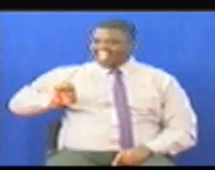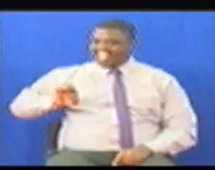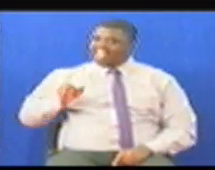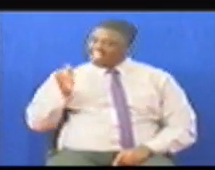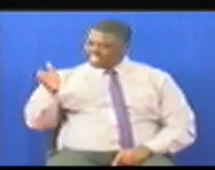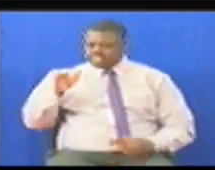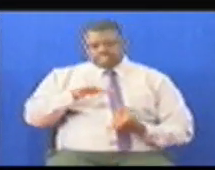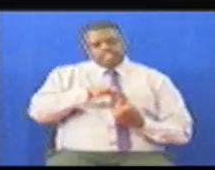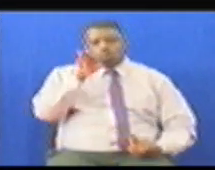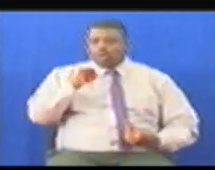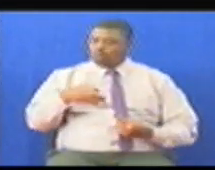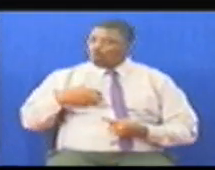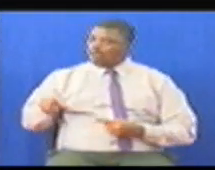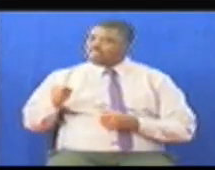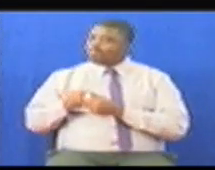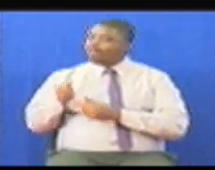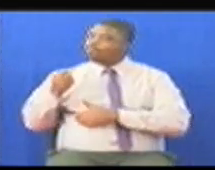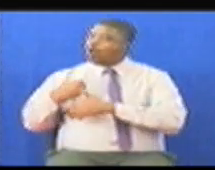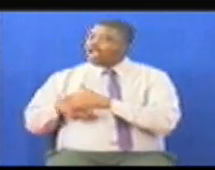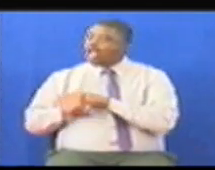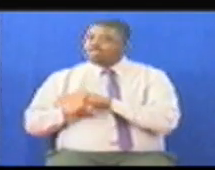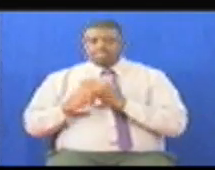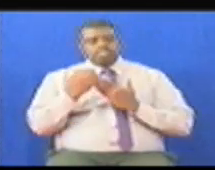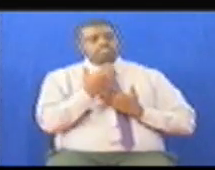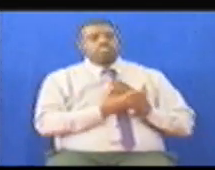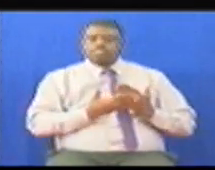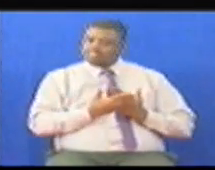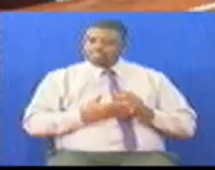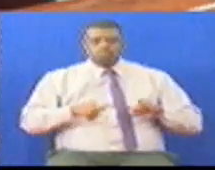mambo ya ndani ya nchi. Ndugu yangu